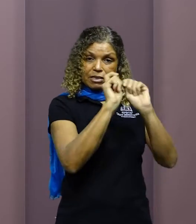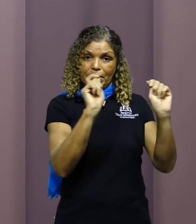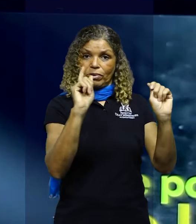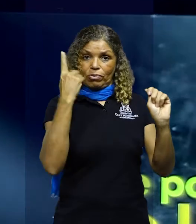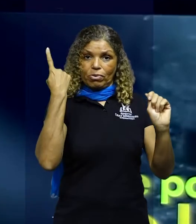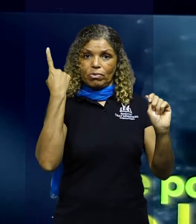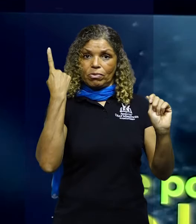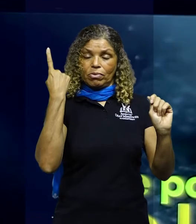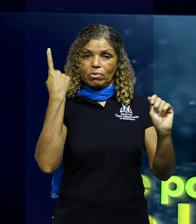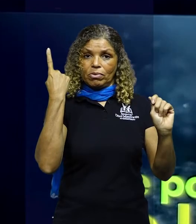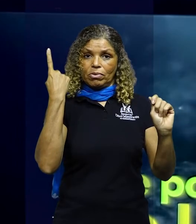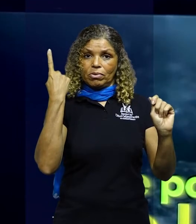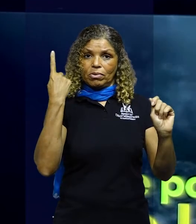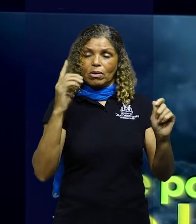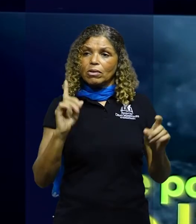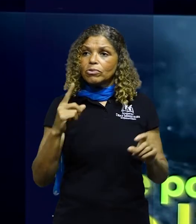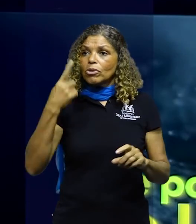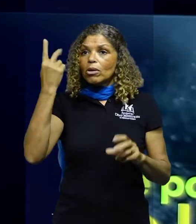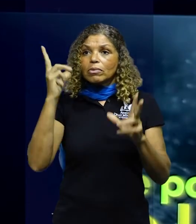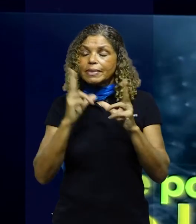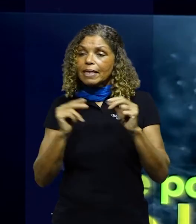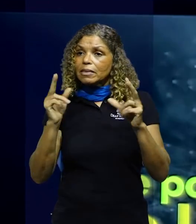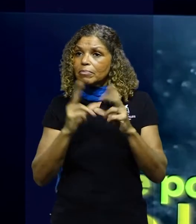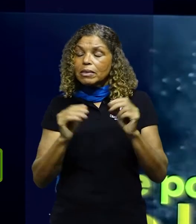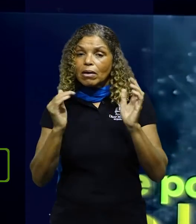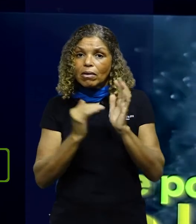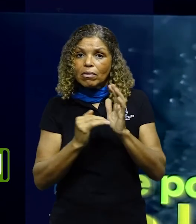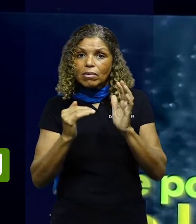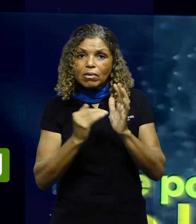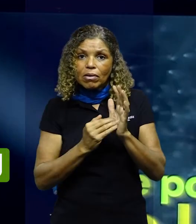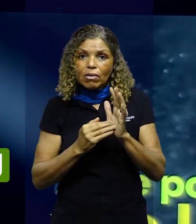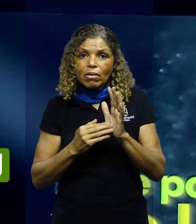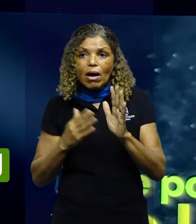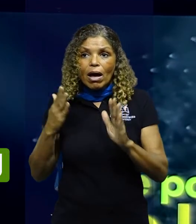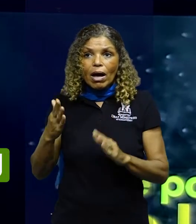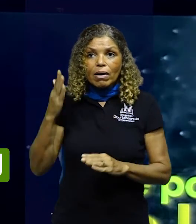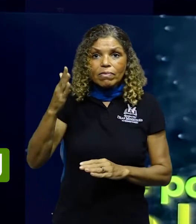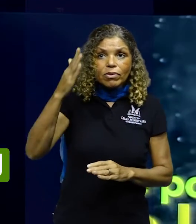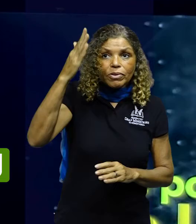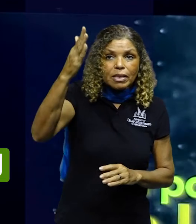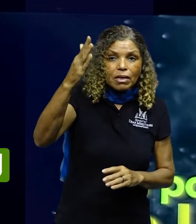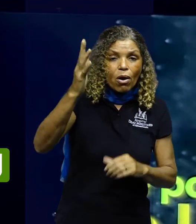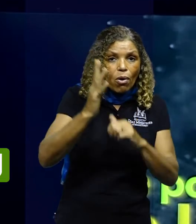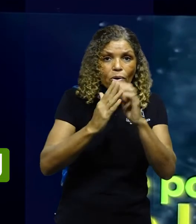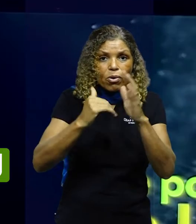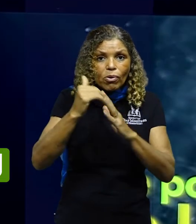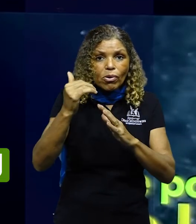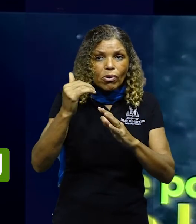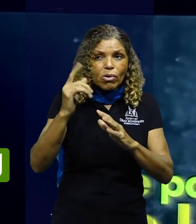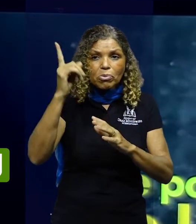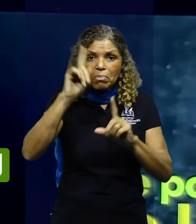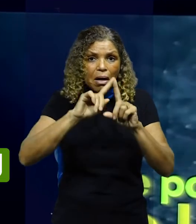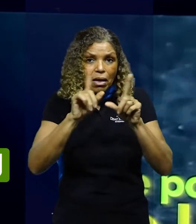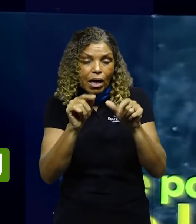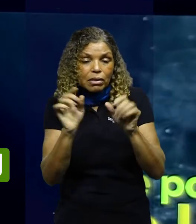nous fait savoir encore une fois qu'il n'y a pas d'avenir heureux sans lui. Il n'y a